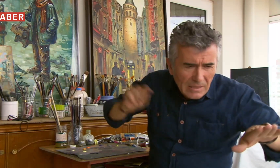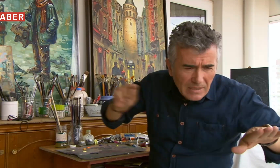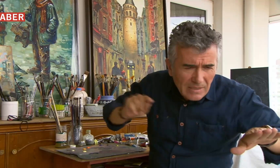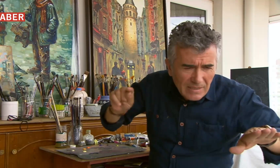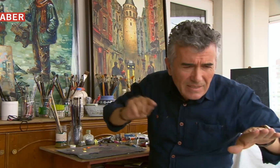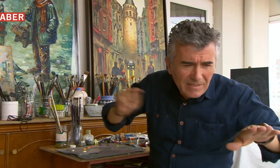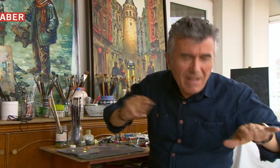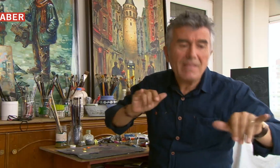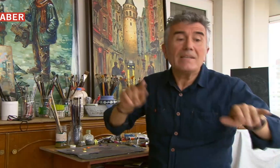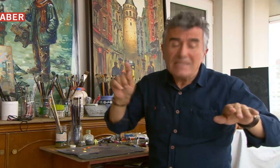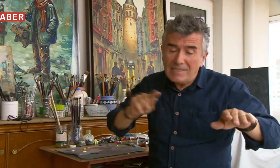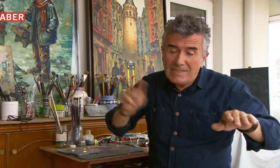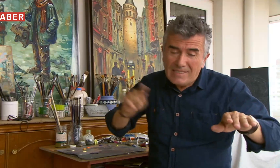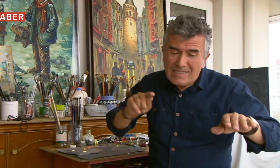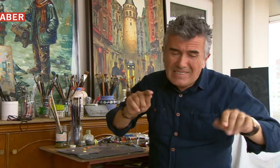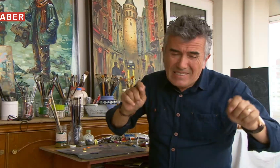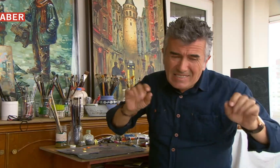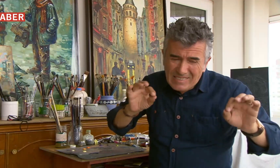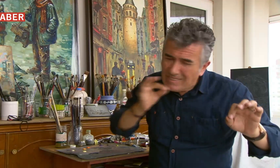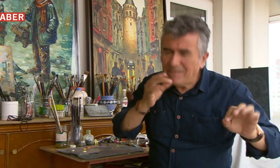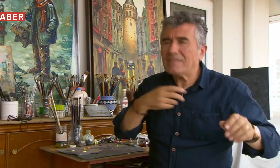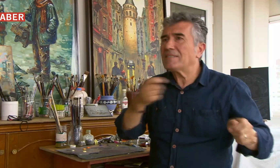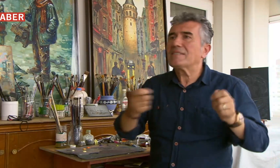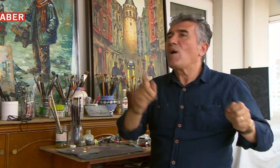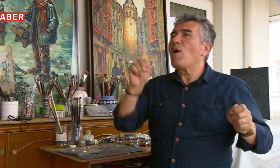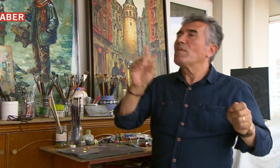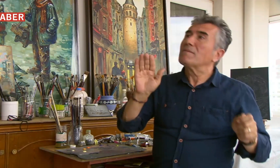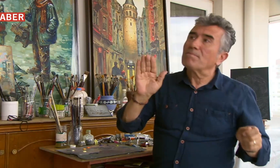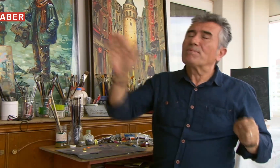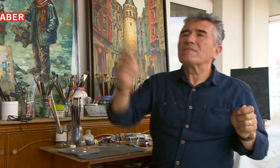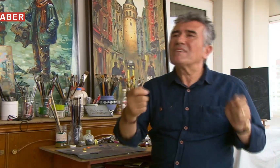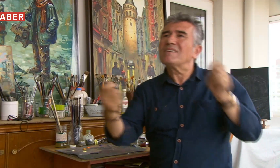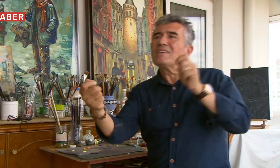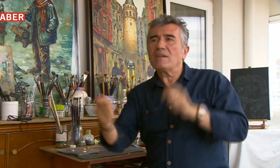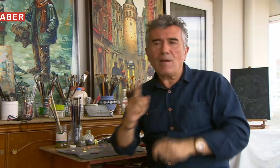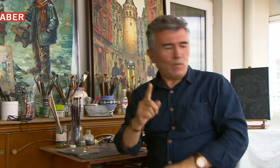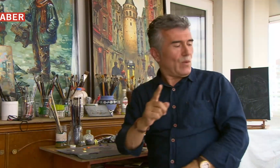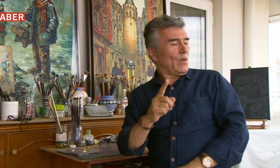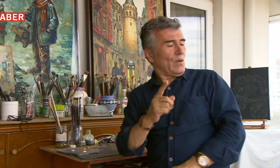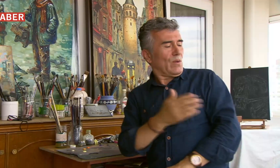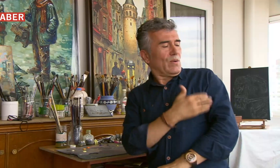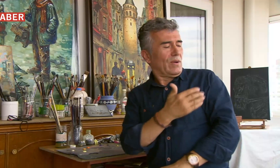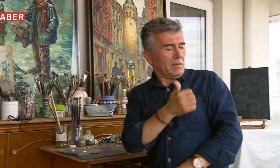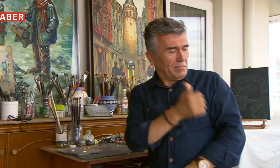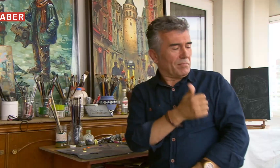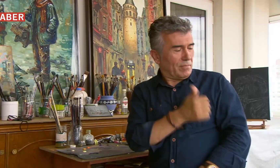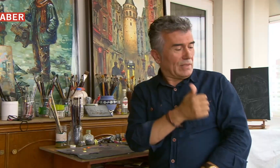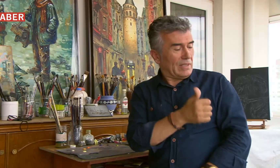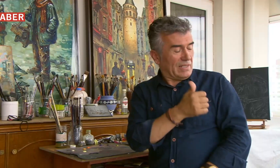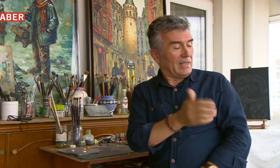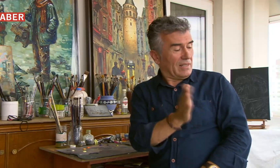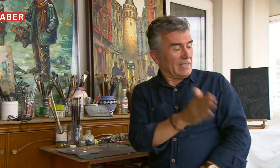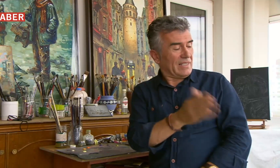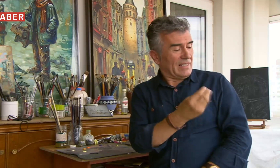aldım, aynısını yapmaya çalıştım. Bir benzerini yaptım aslında. Öğretmenime gittim, gösterdim, ben bunu yaptım, sizin yaptığınız